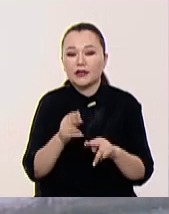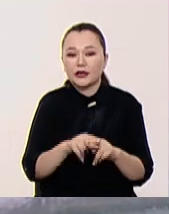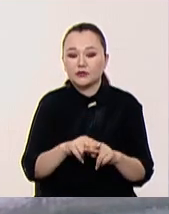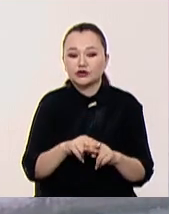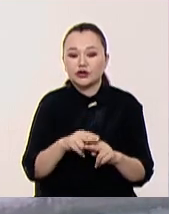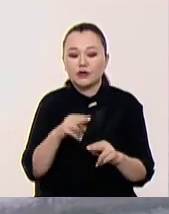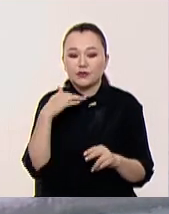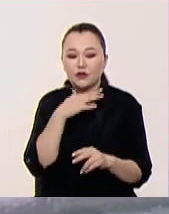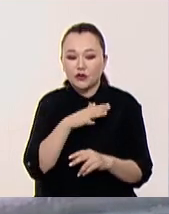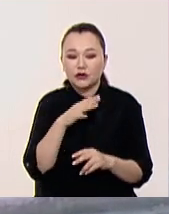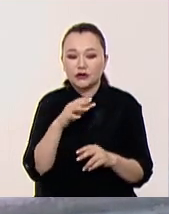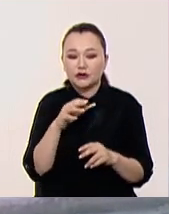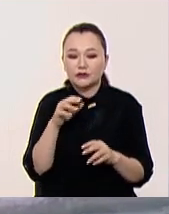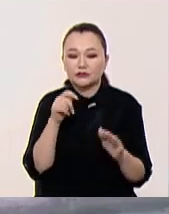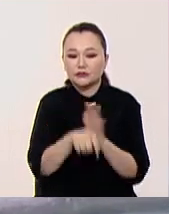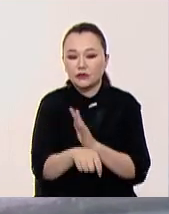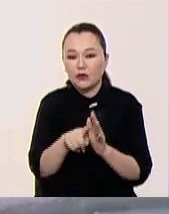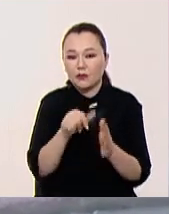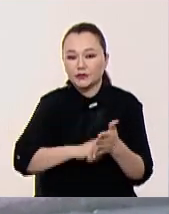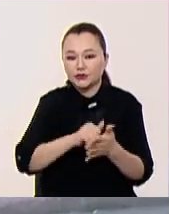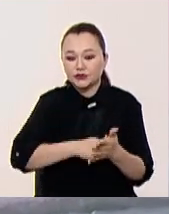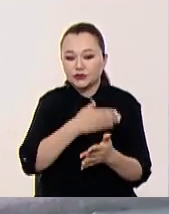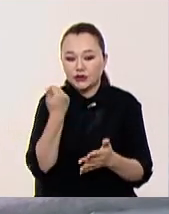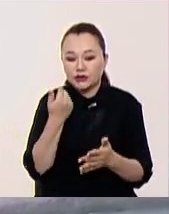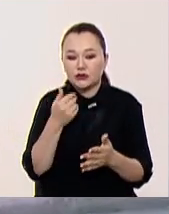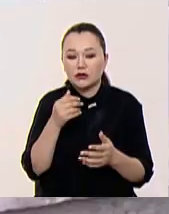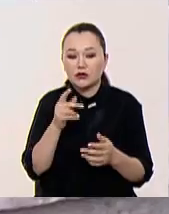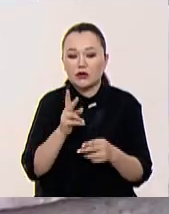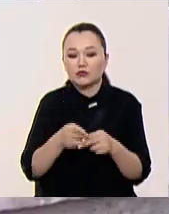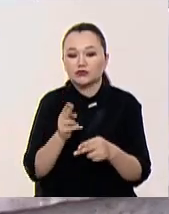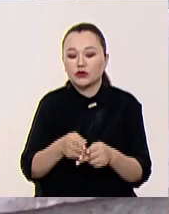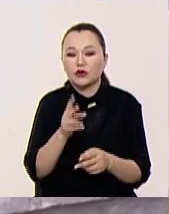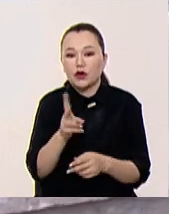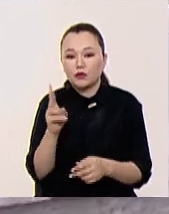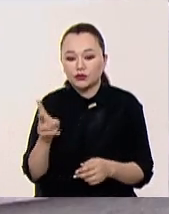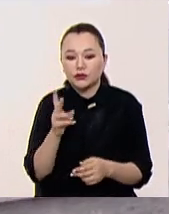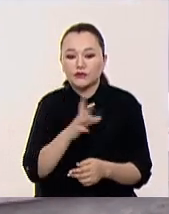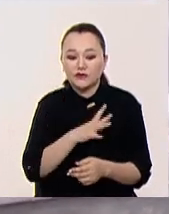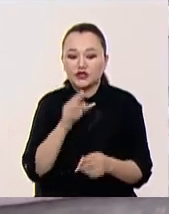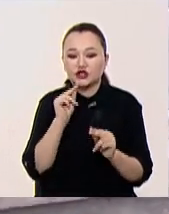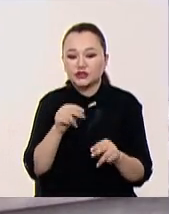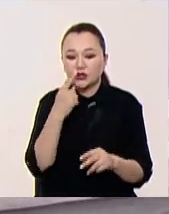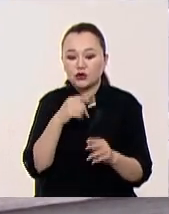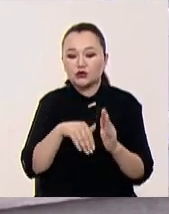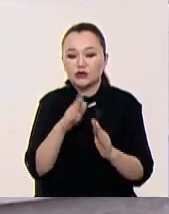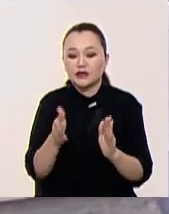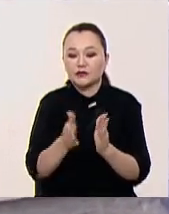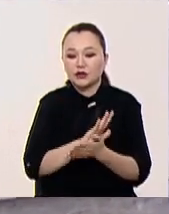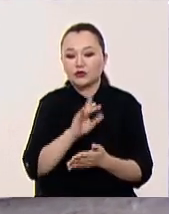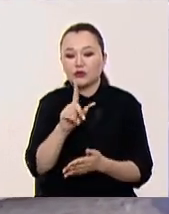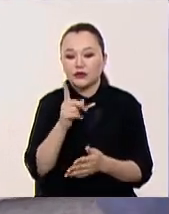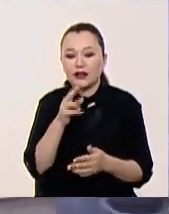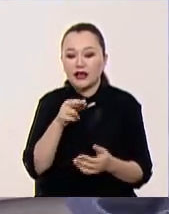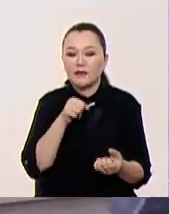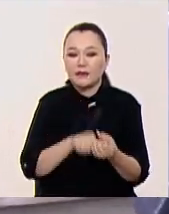многих у нас сажают могут ни за что посадить просто что кому-то мешаю честно говоря то конечно лучше отменить ну вот для